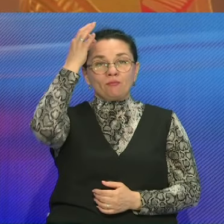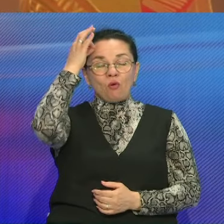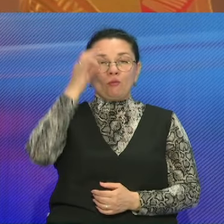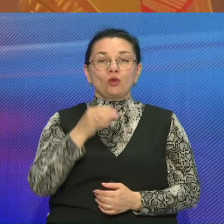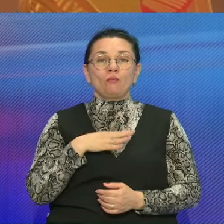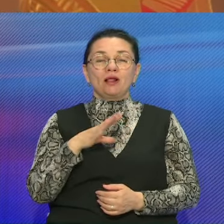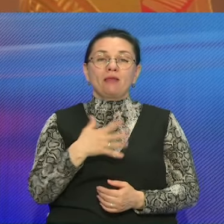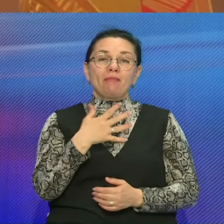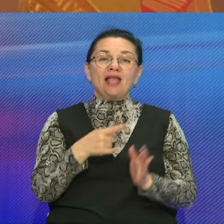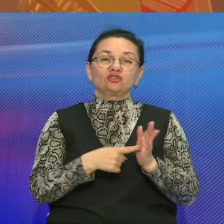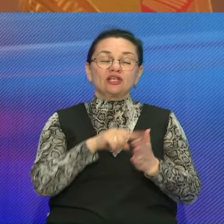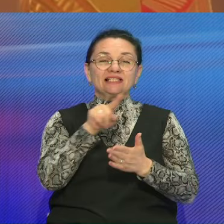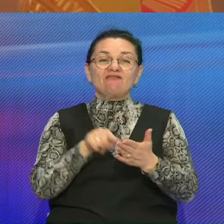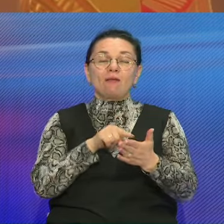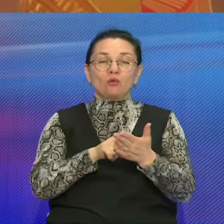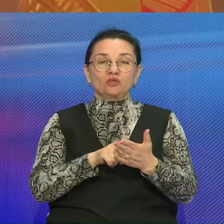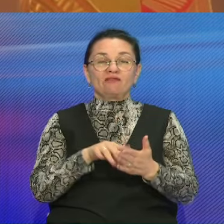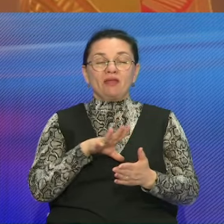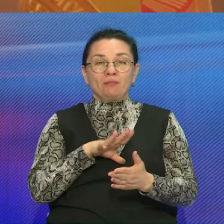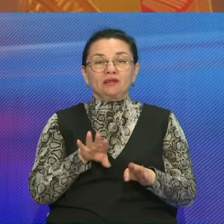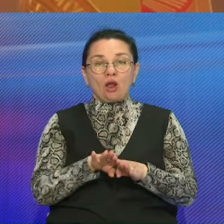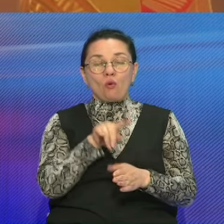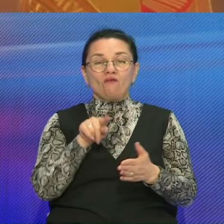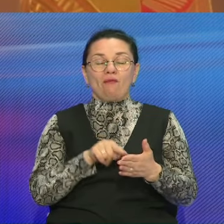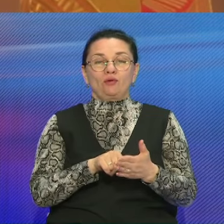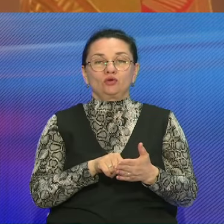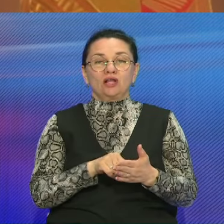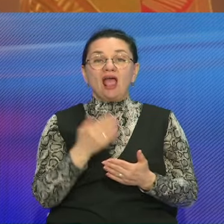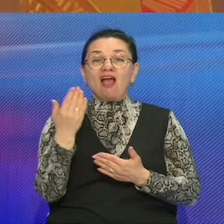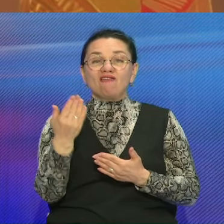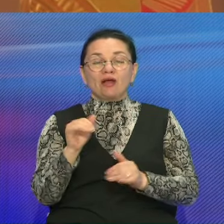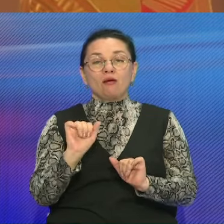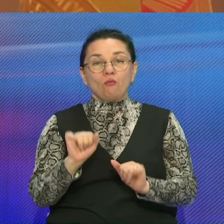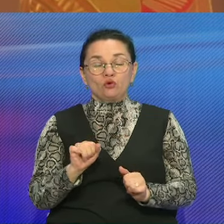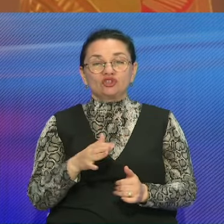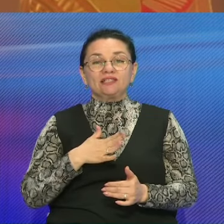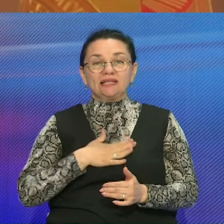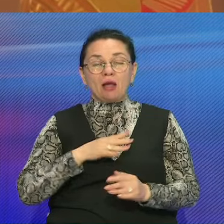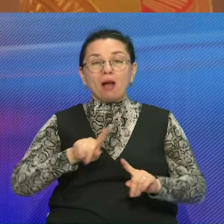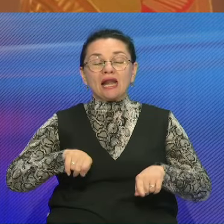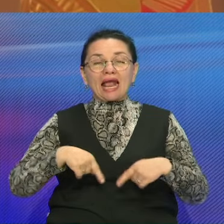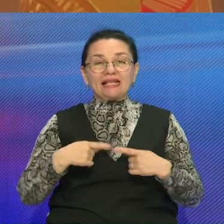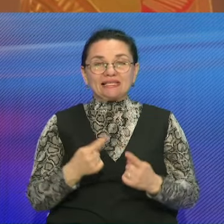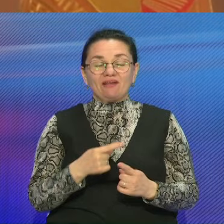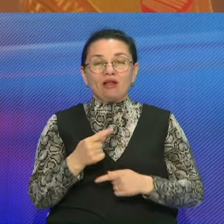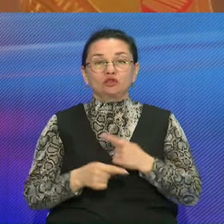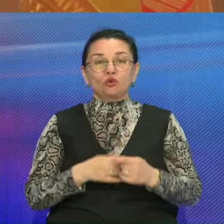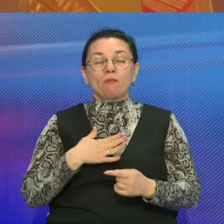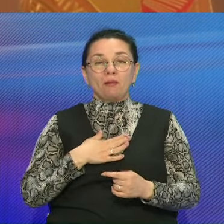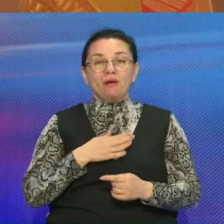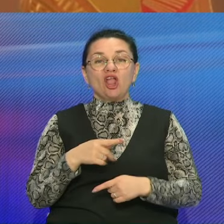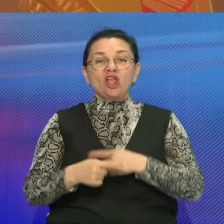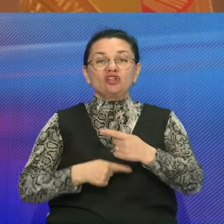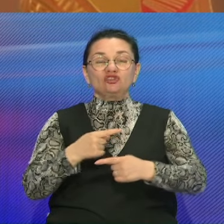вопросов. 5-6 из них такой вопрос звучал. Вы можете нам наконец-то организовать, чтобы мы через границу могли